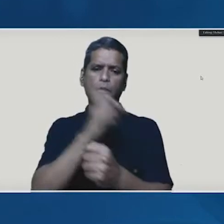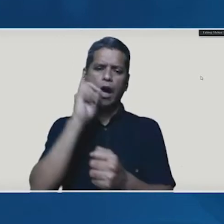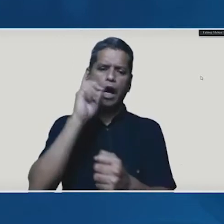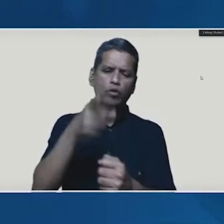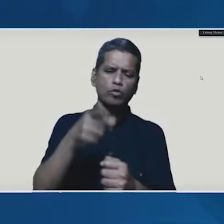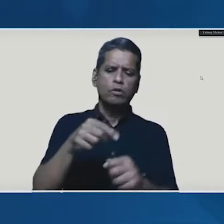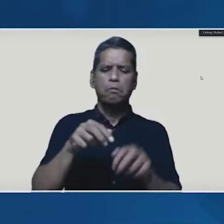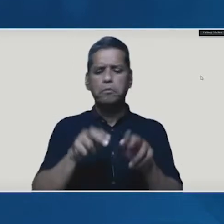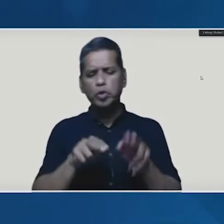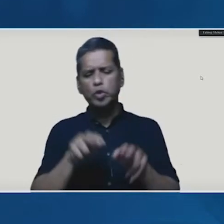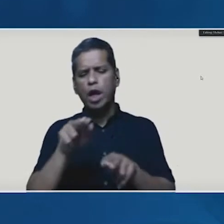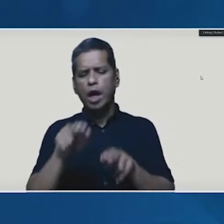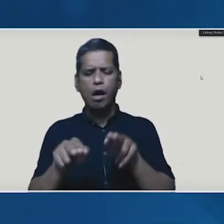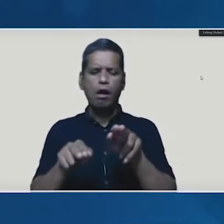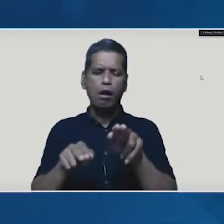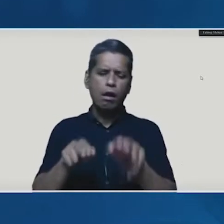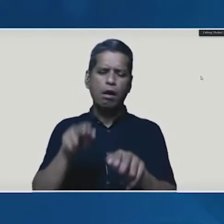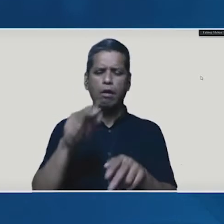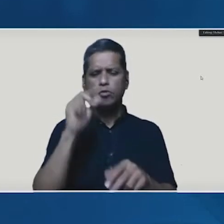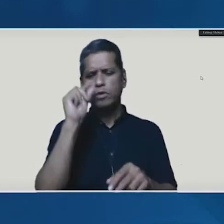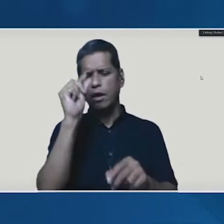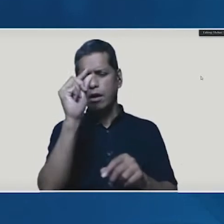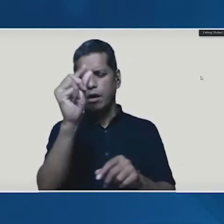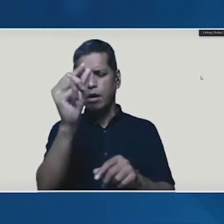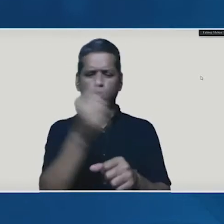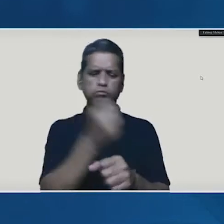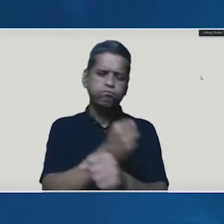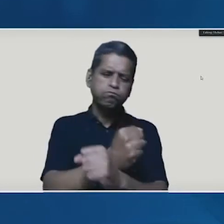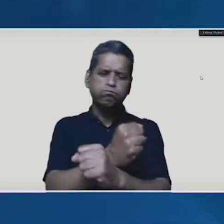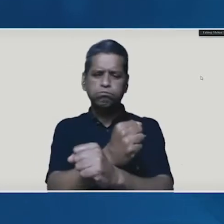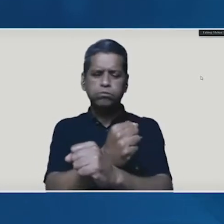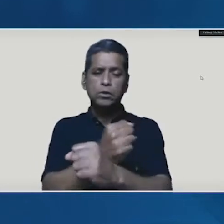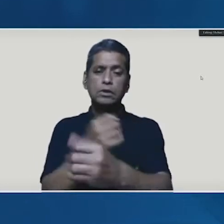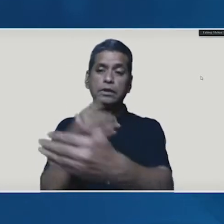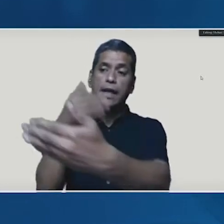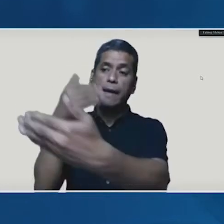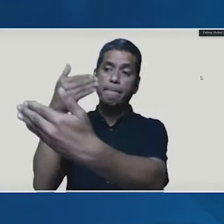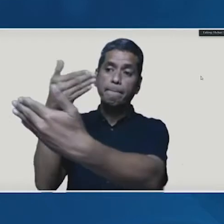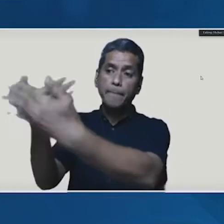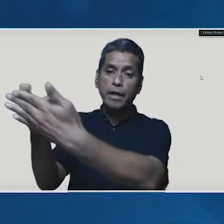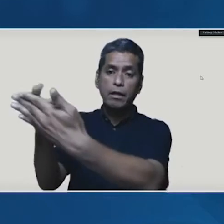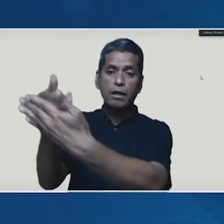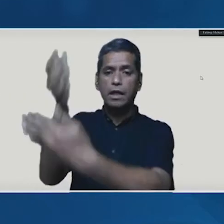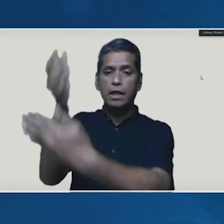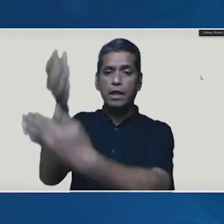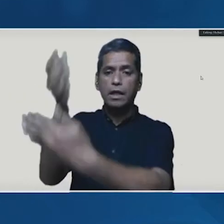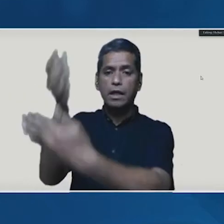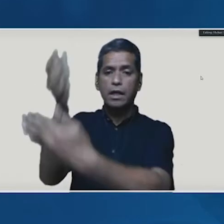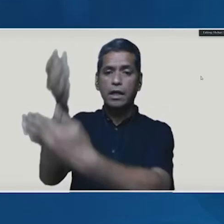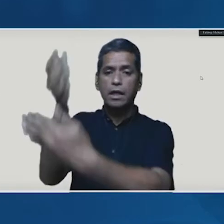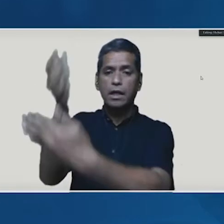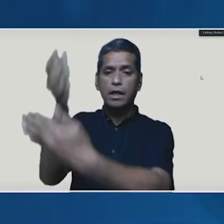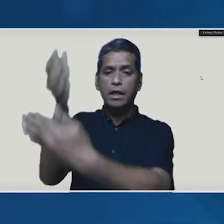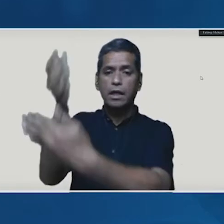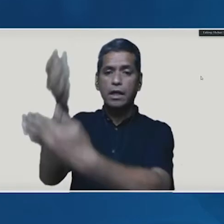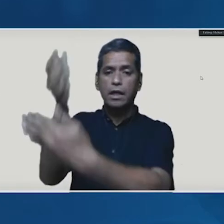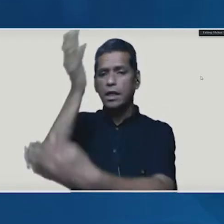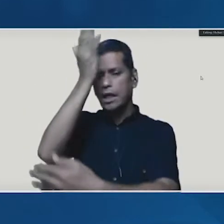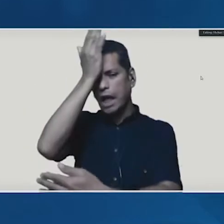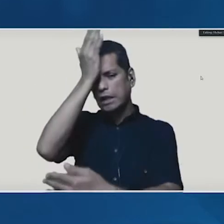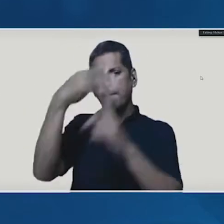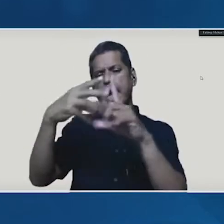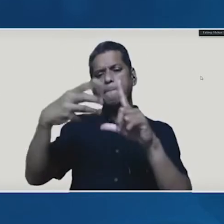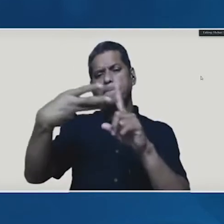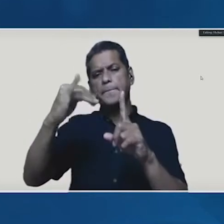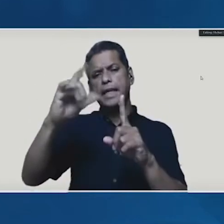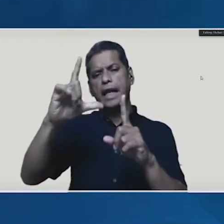ke babilon dari Yerusalem kurang lebih dua dua hari di harus berjalan The Panas Kepanasan